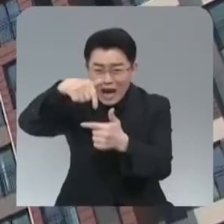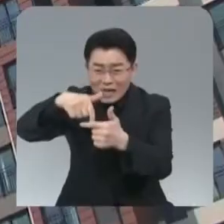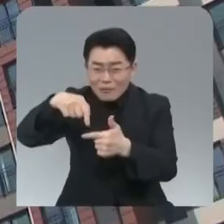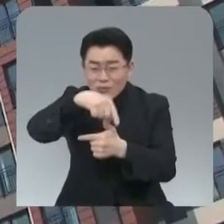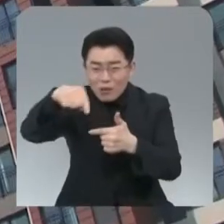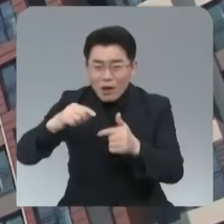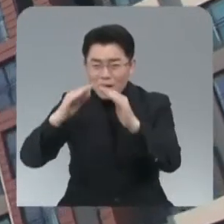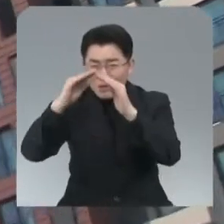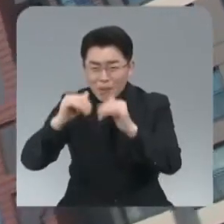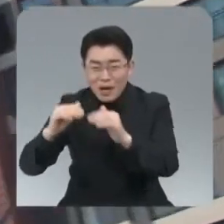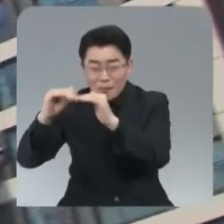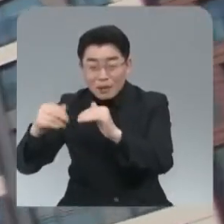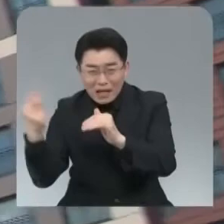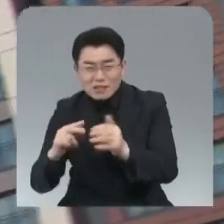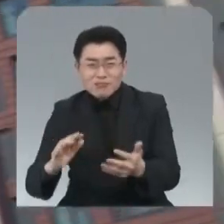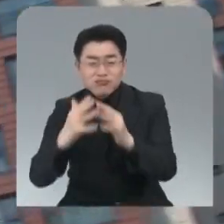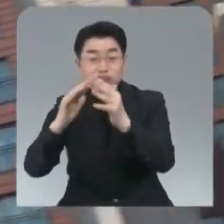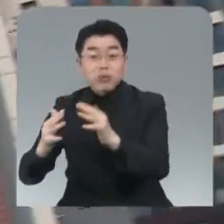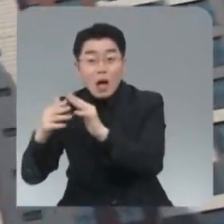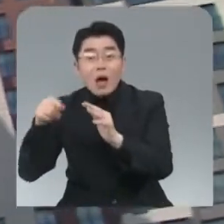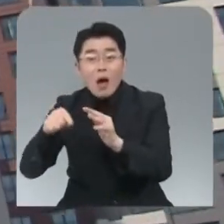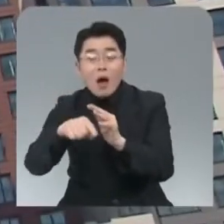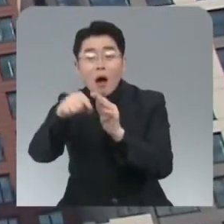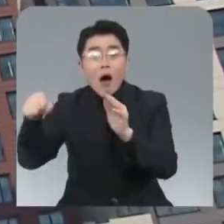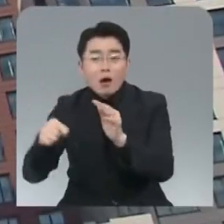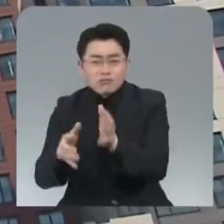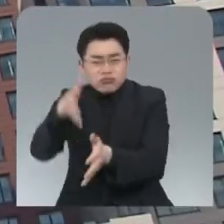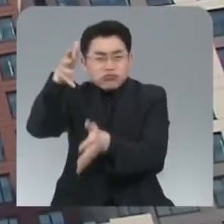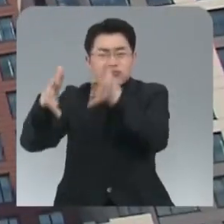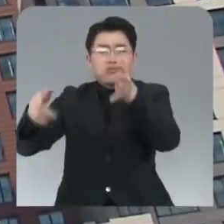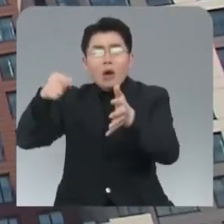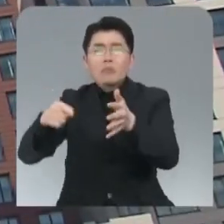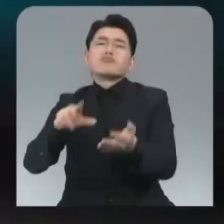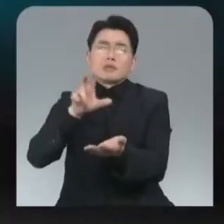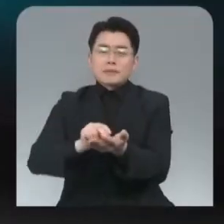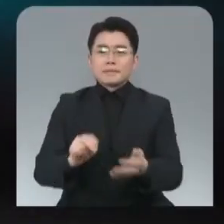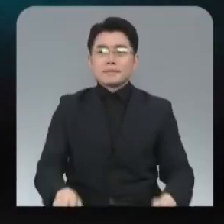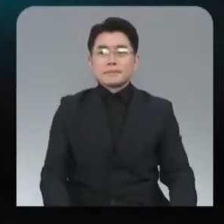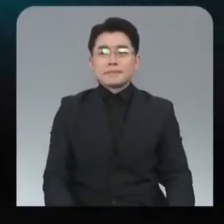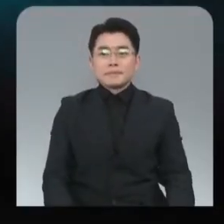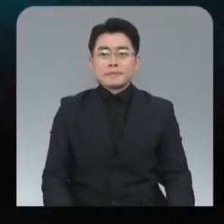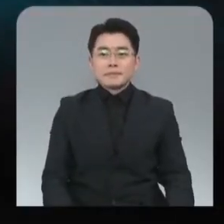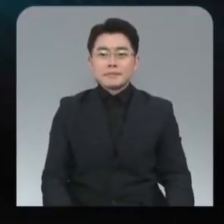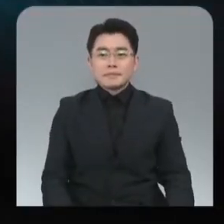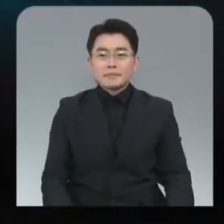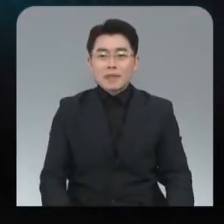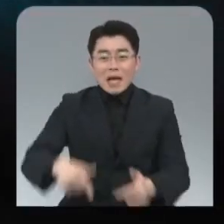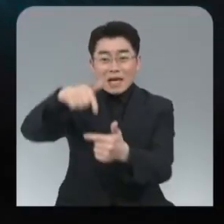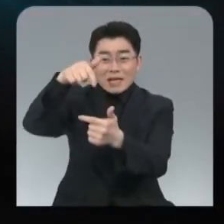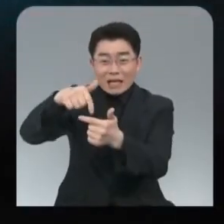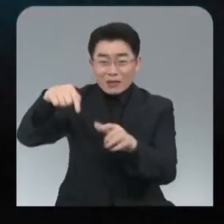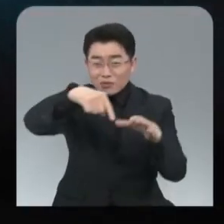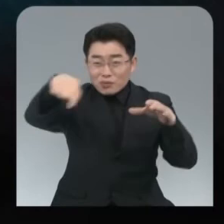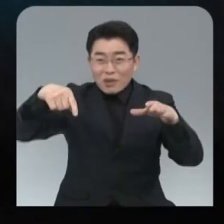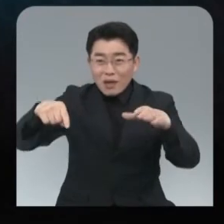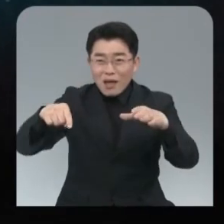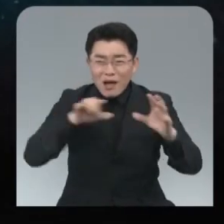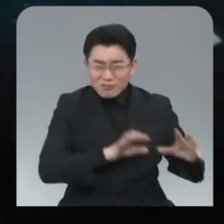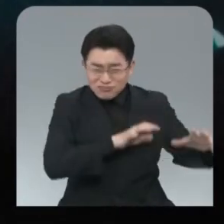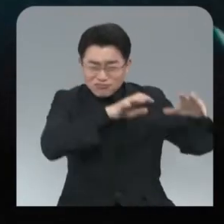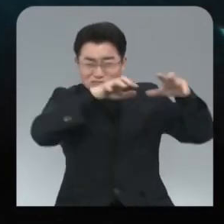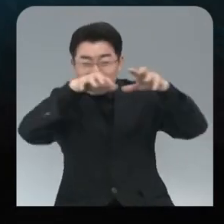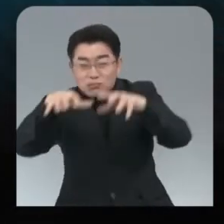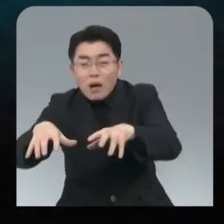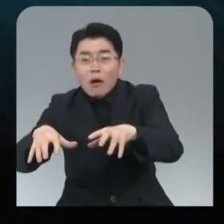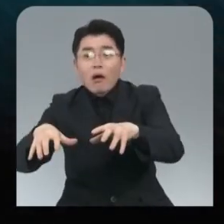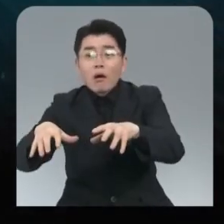재건축 재개발이 몰리는 상황을 가속화할 수 있다고도 진단했습니다. 인프라들이 강남 중심으로 이제 굉장히 몰리고